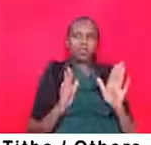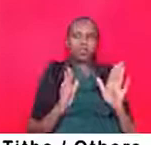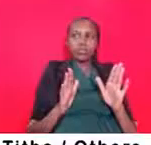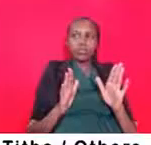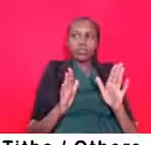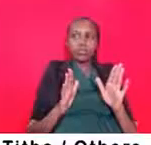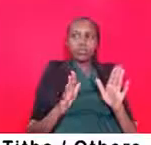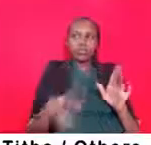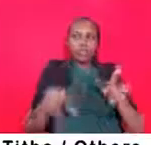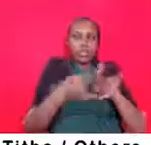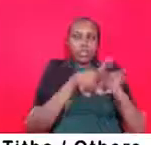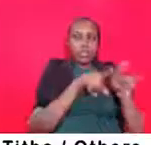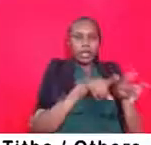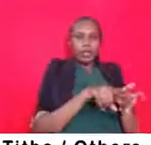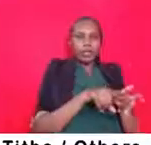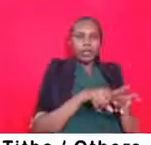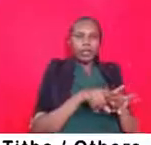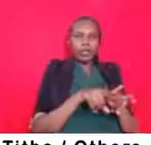Kisha